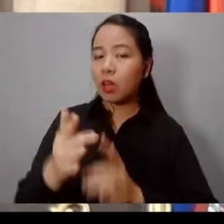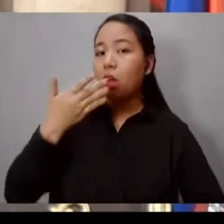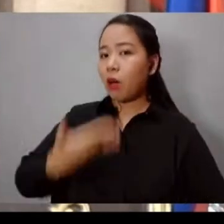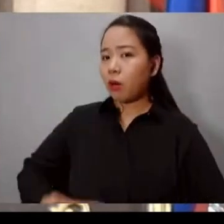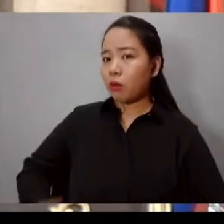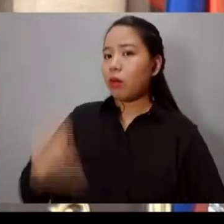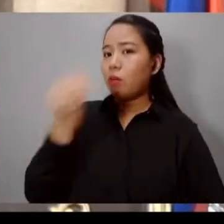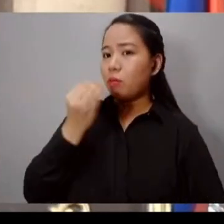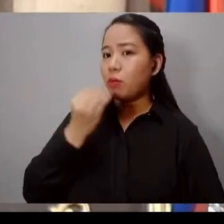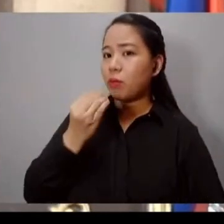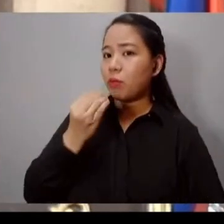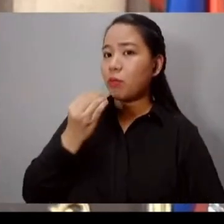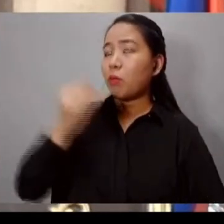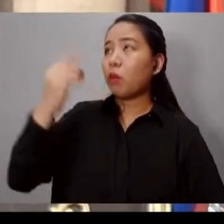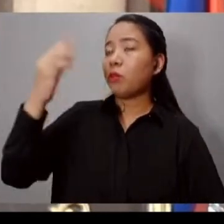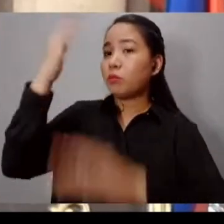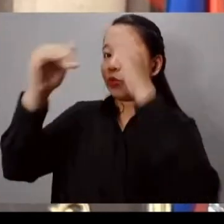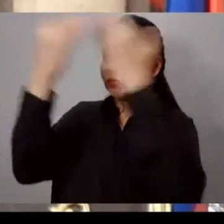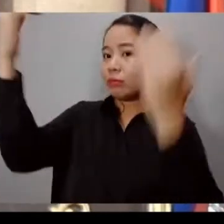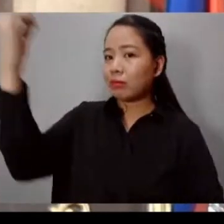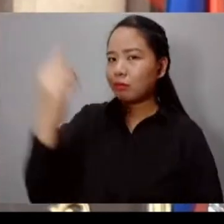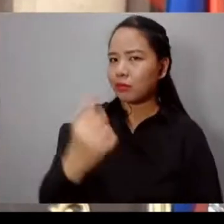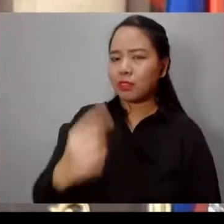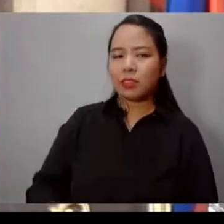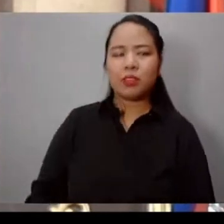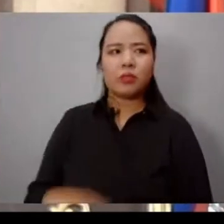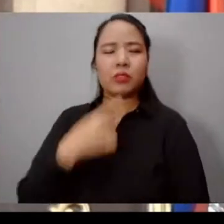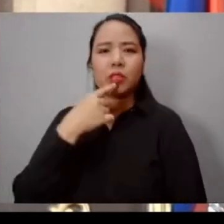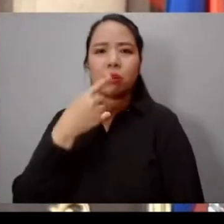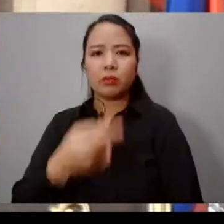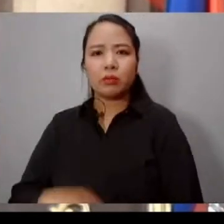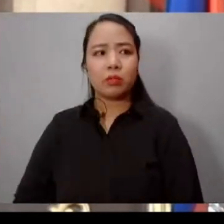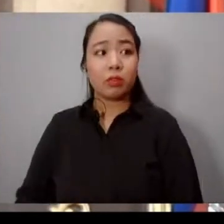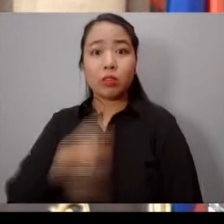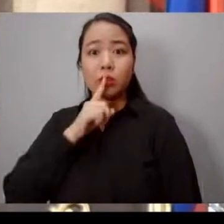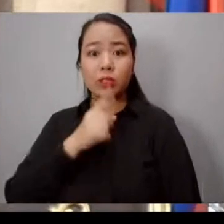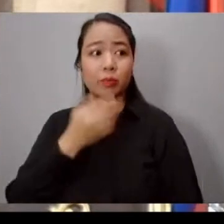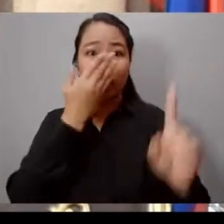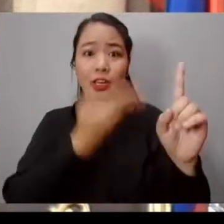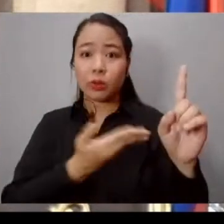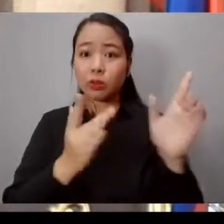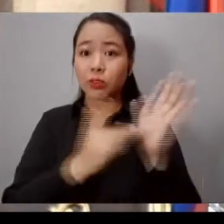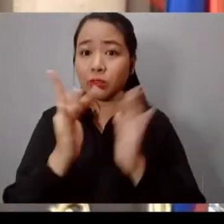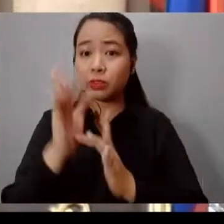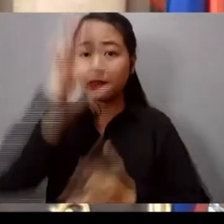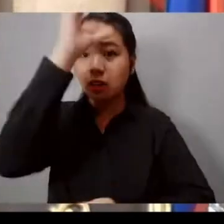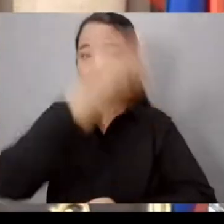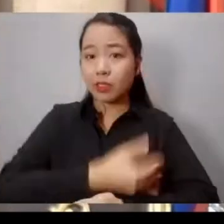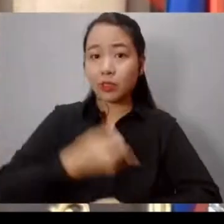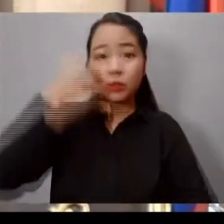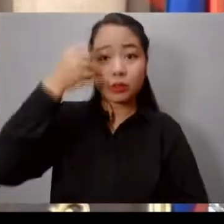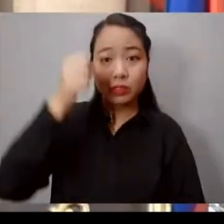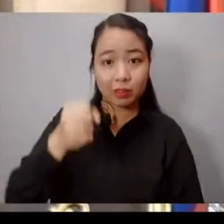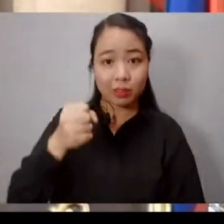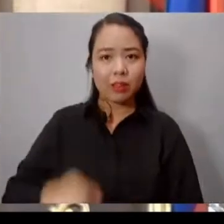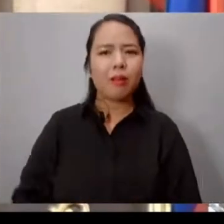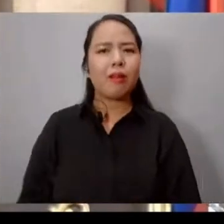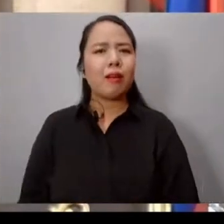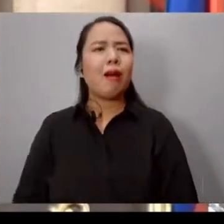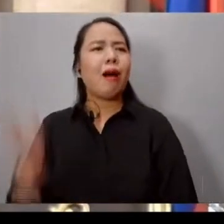langit." Sinabi nila, "Hindi ba ito si Jesus na anak ni Jose? Kilala natin ang kanyang ama't